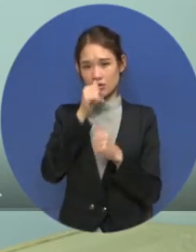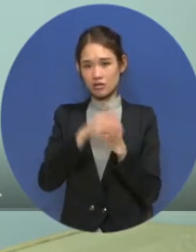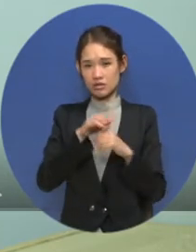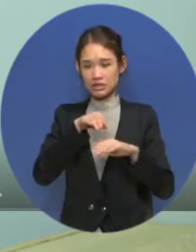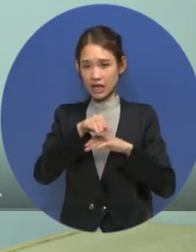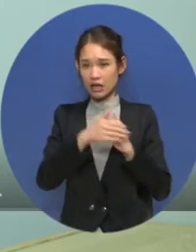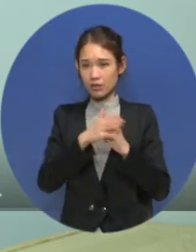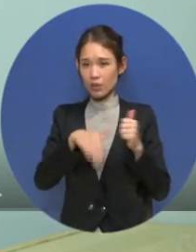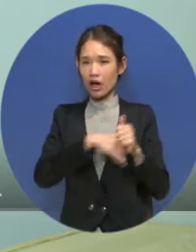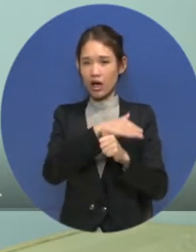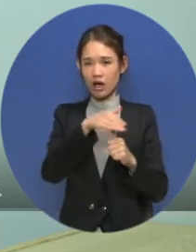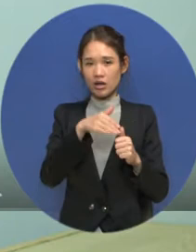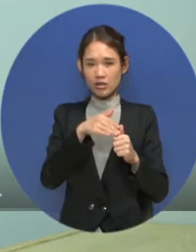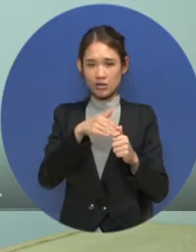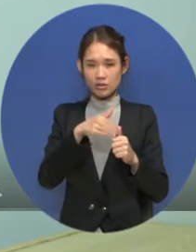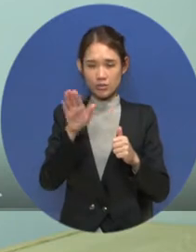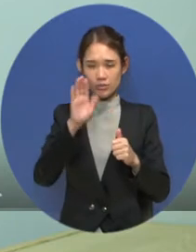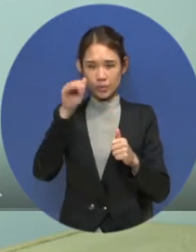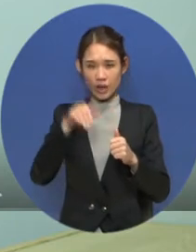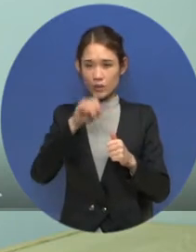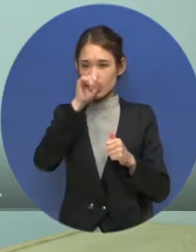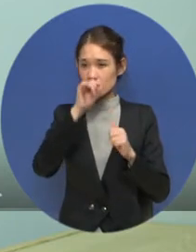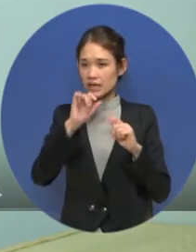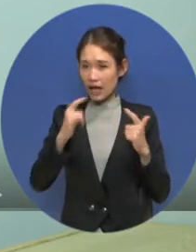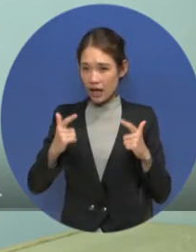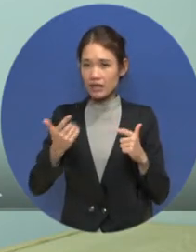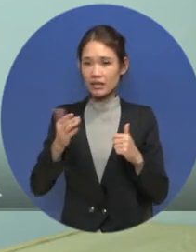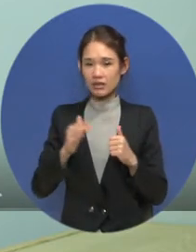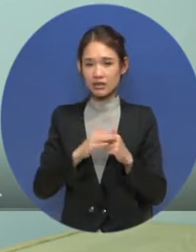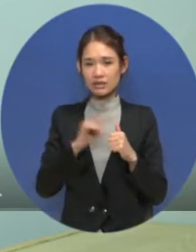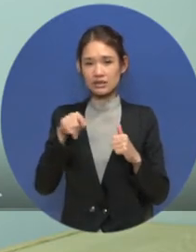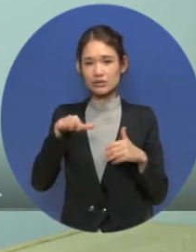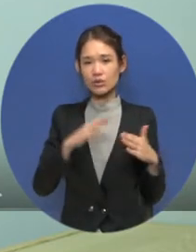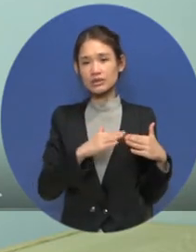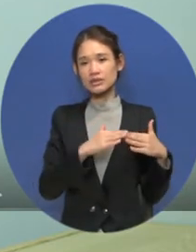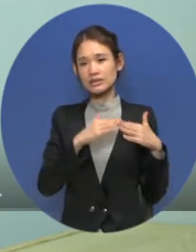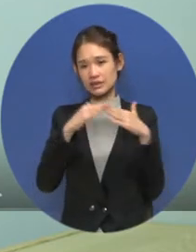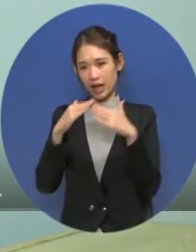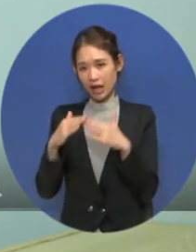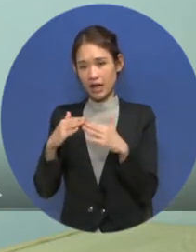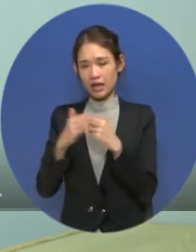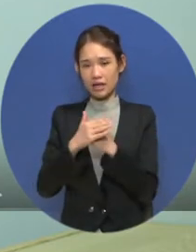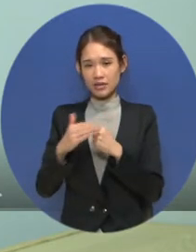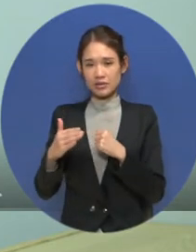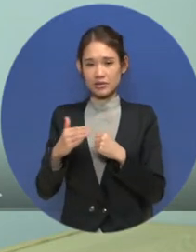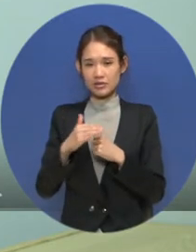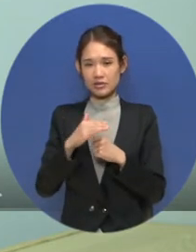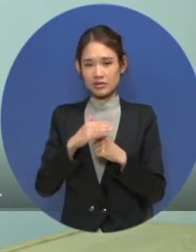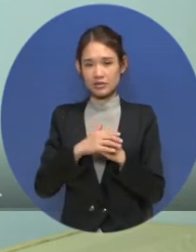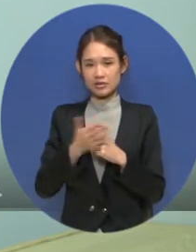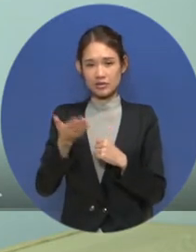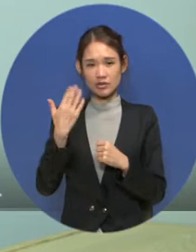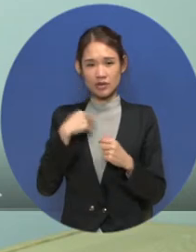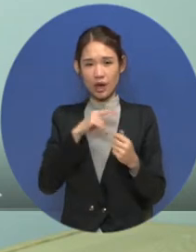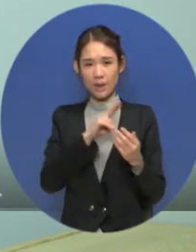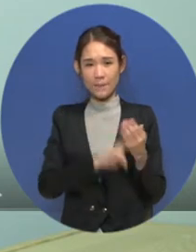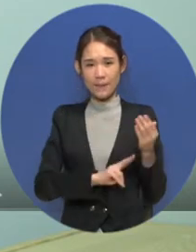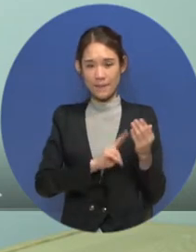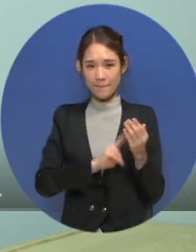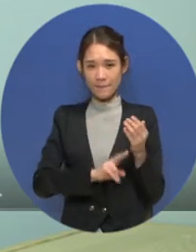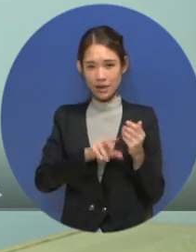때문에도 그렇고 환경적으로 이제 안 좋긴 했는데 이쪽으로 이사 오게 되면서 그전에는